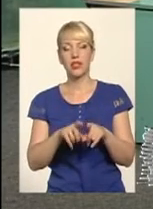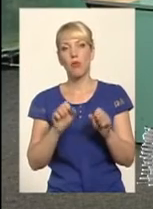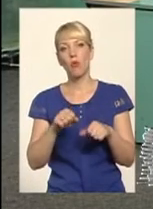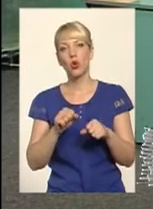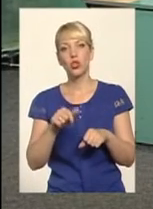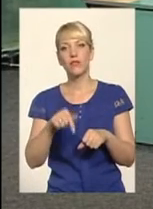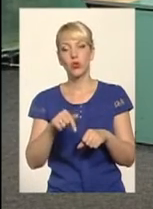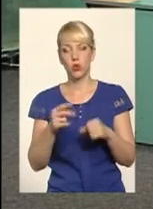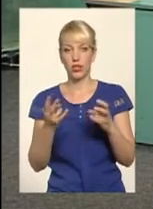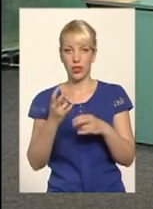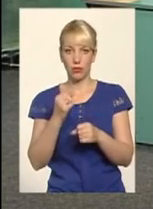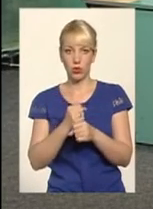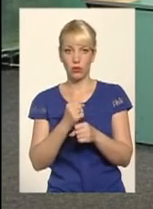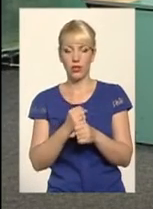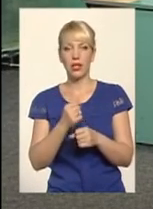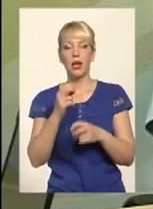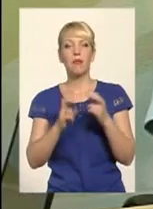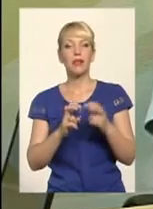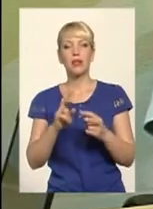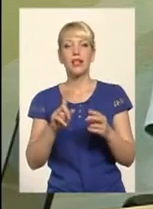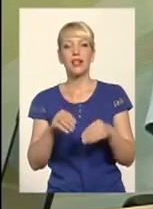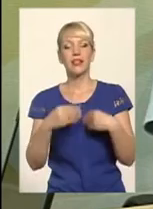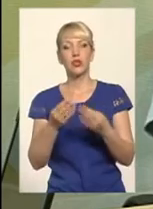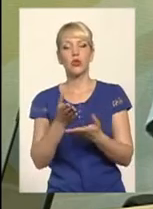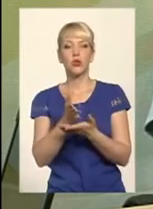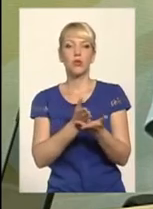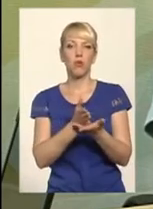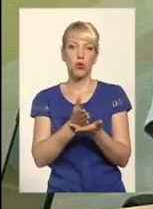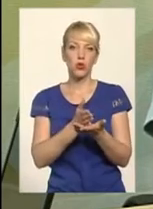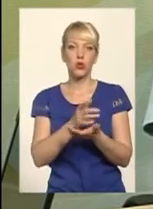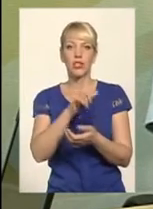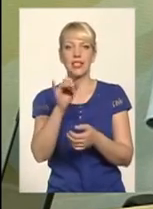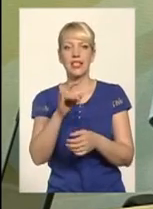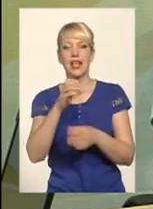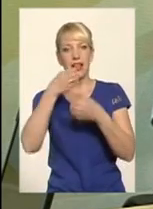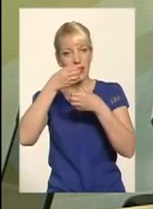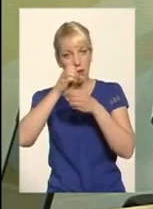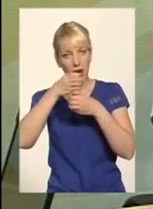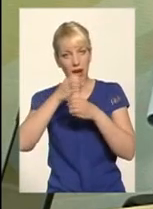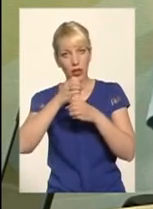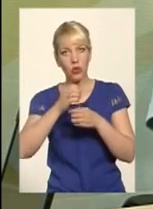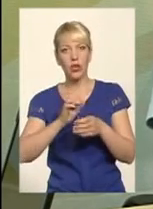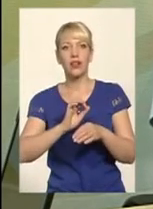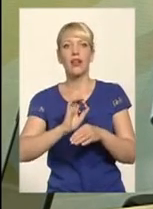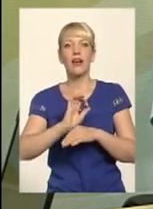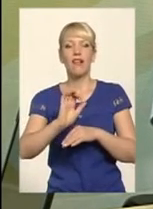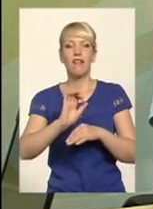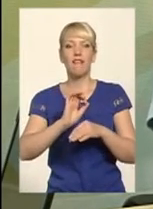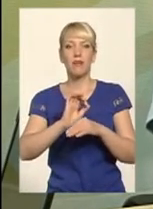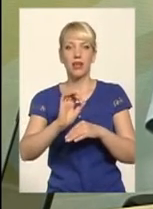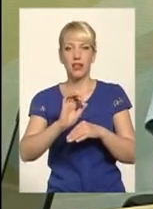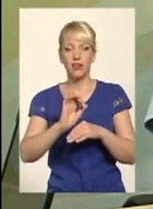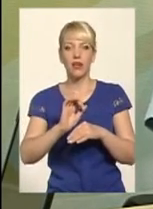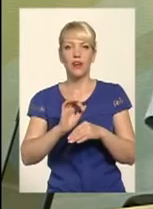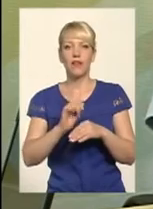треба і підприємства, які надають послуги в сфері там, лабораторних вимірювань, закруглий стіл, хлопці, буде більше, значить,